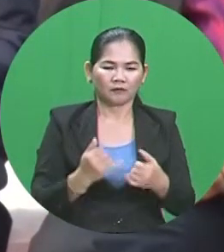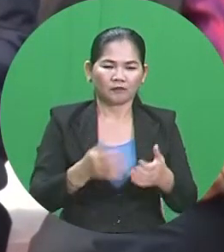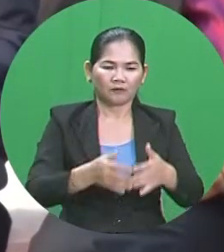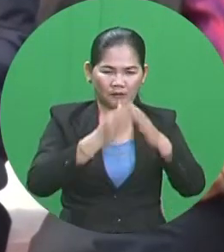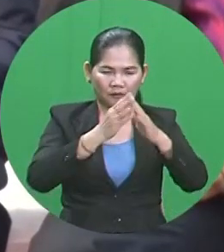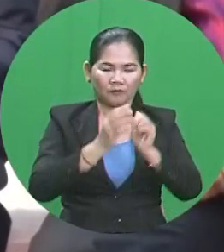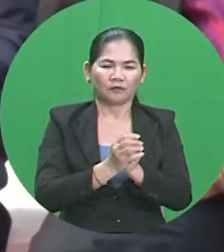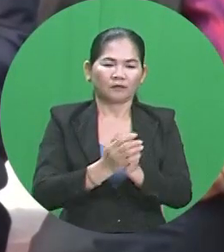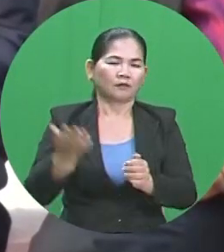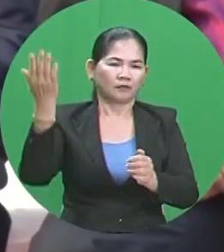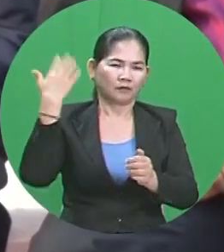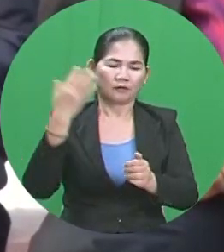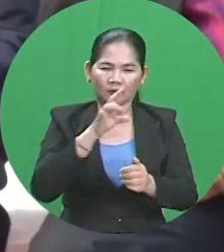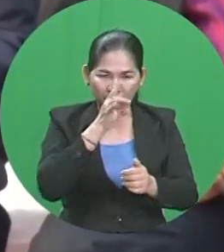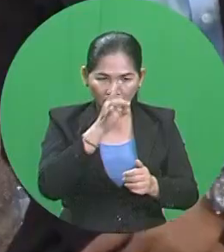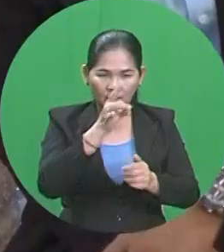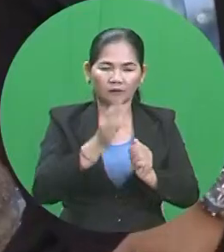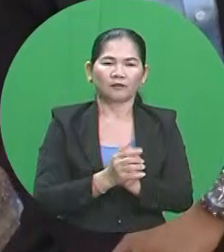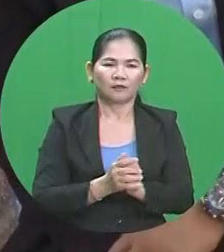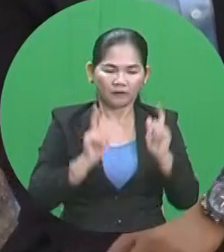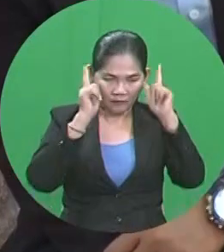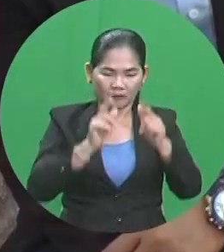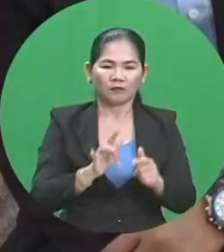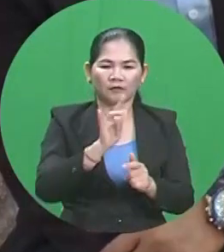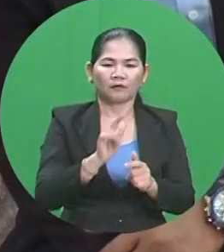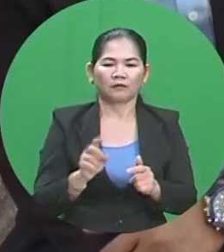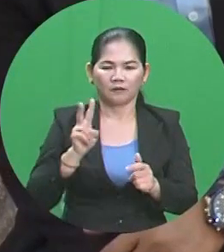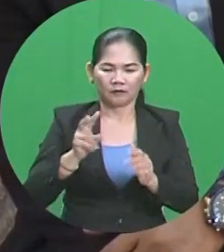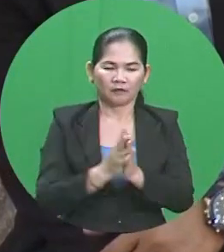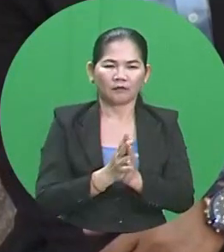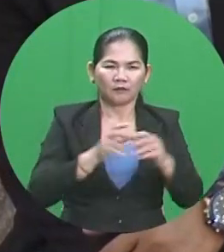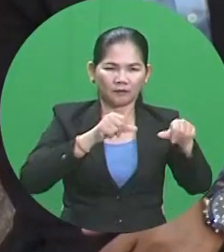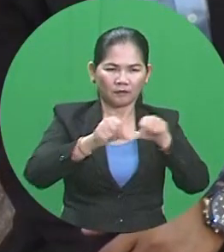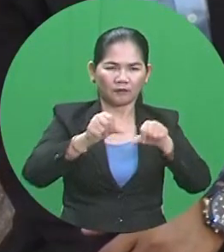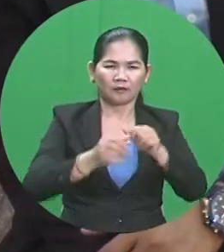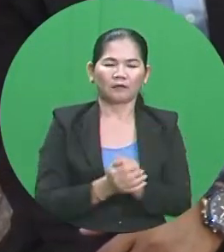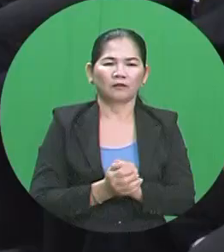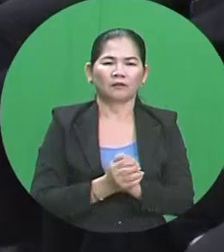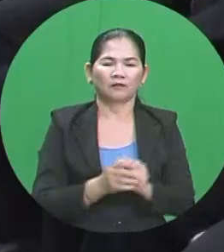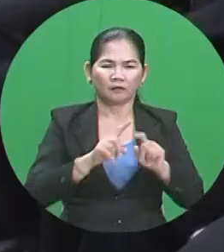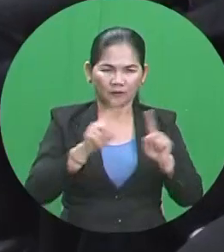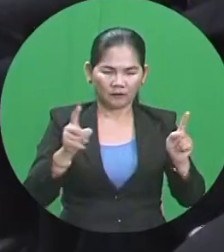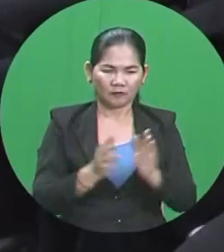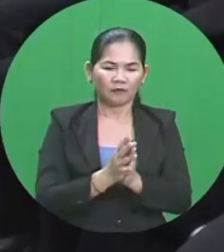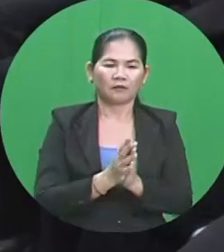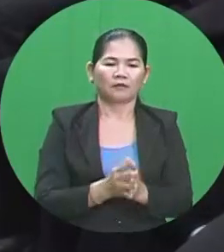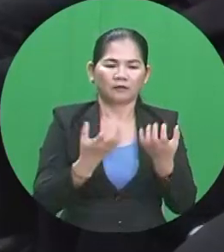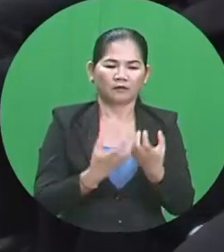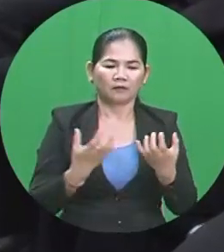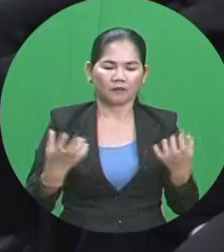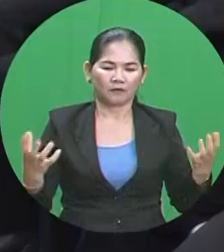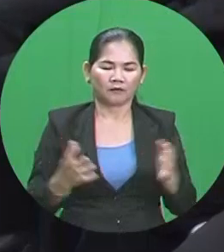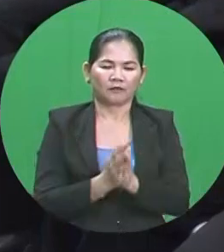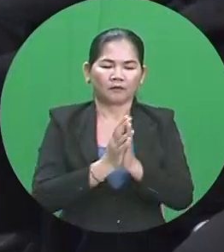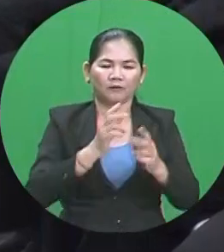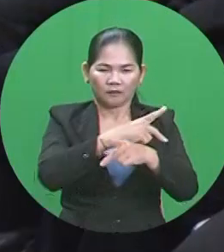តឡើងក្នុងអតីតកាលពិតៗឯកឧត្តមមហាយុទ្ធបានមានប្រសាសន៍បន្ថែមទៀតថាបើទោះជាយើងមានឧបករណ៍សម្ភារៈសម្